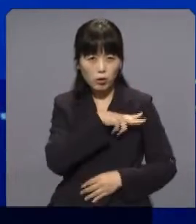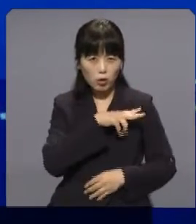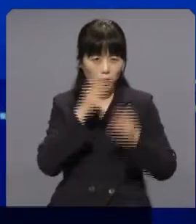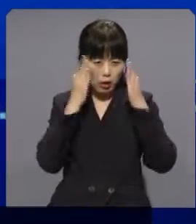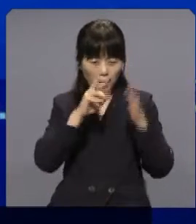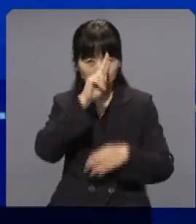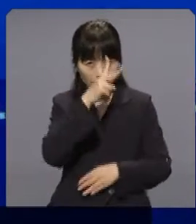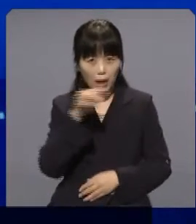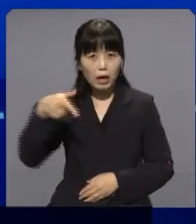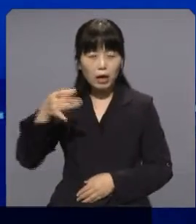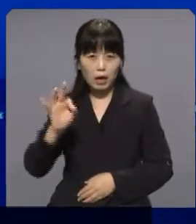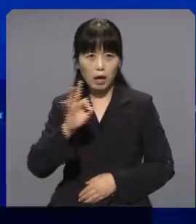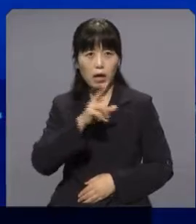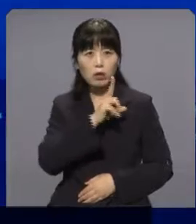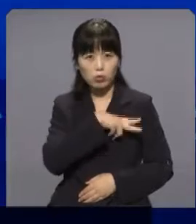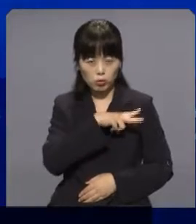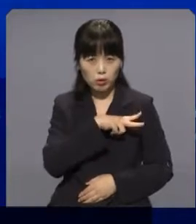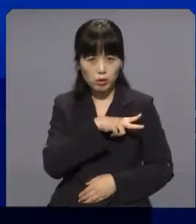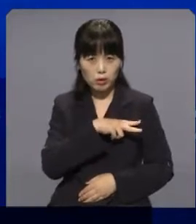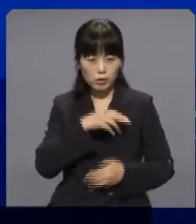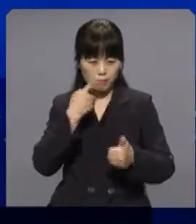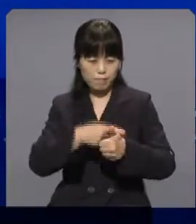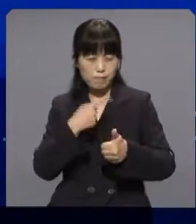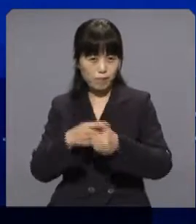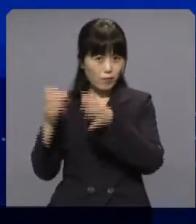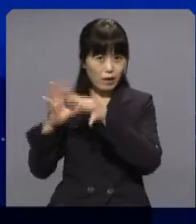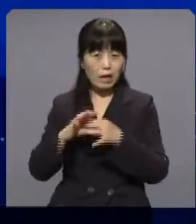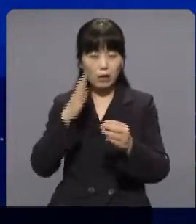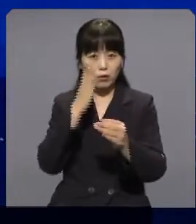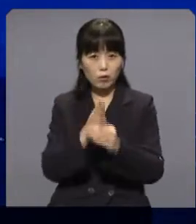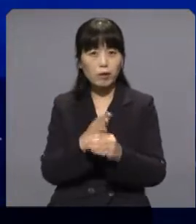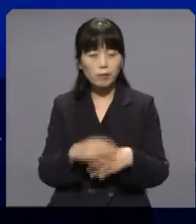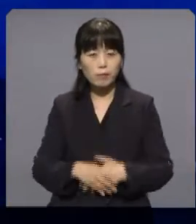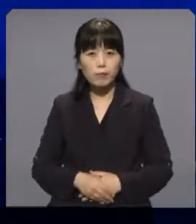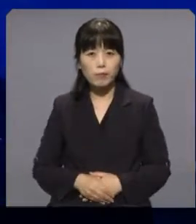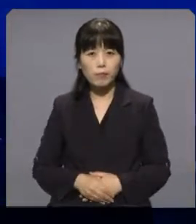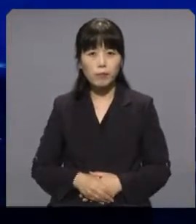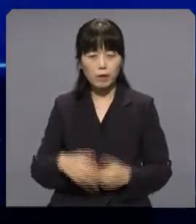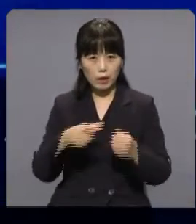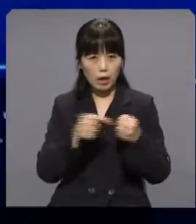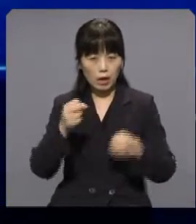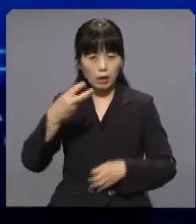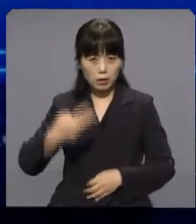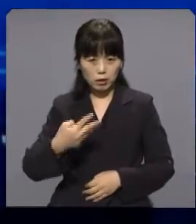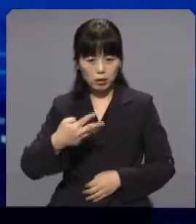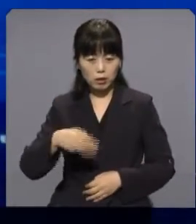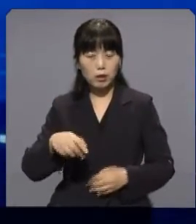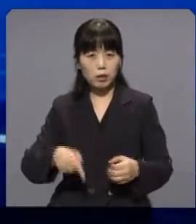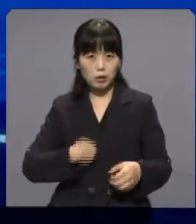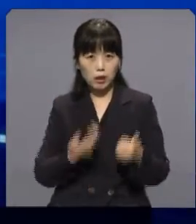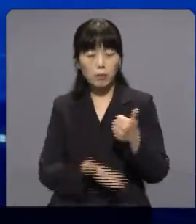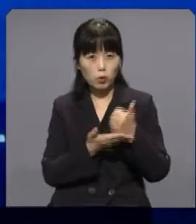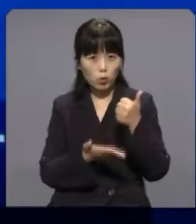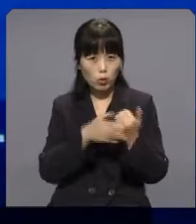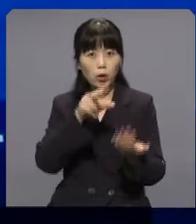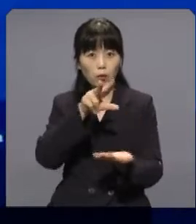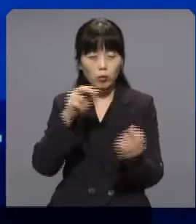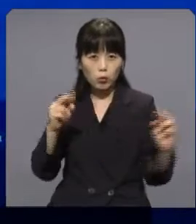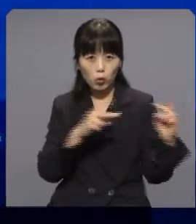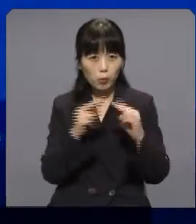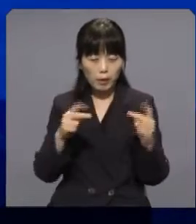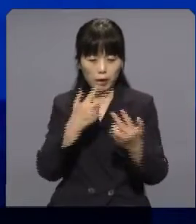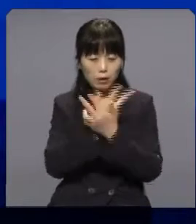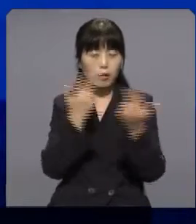향해서 박용진, 강훈식 두 의원의 협공이 이어졌는데, 이른바 계양을 셀프 공천 공방, 그리고